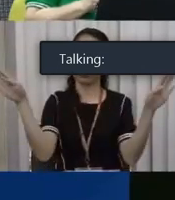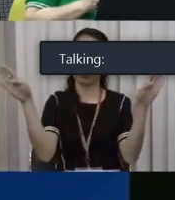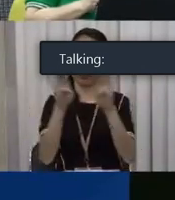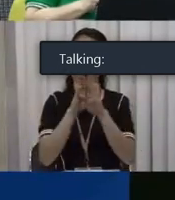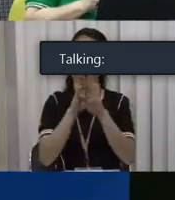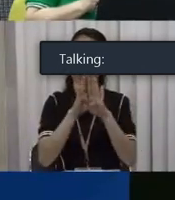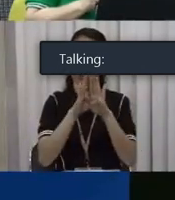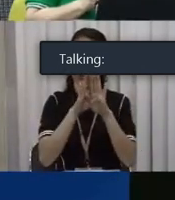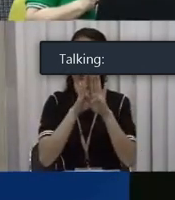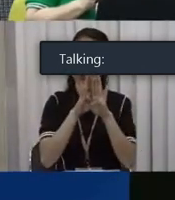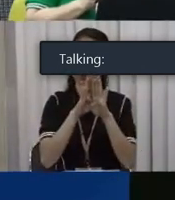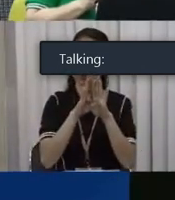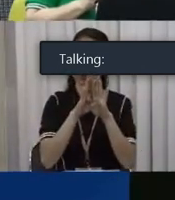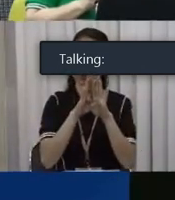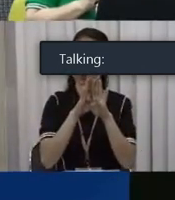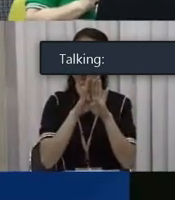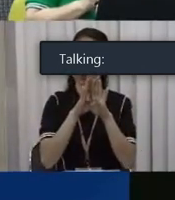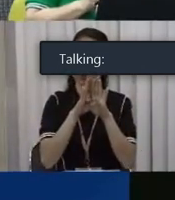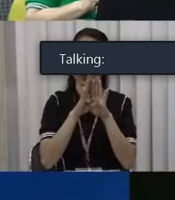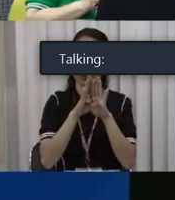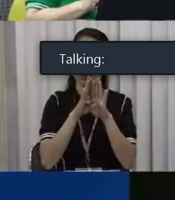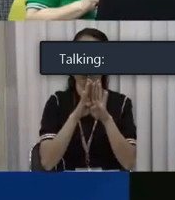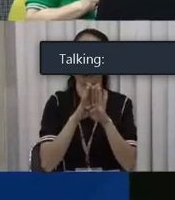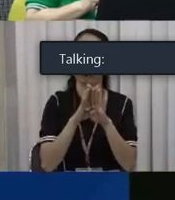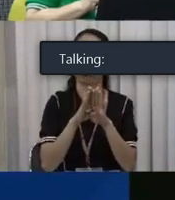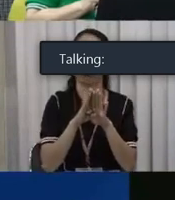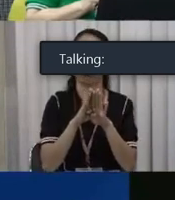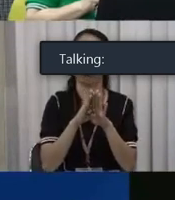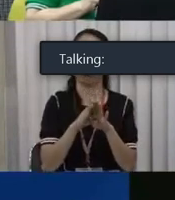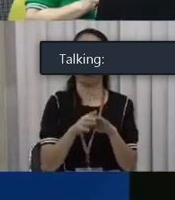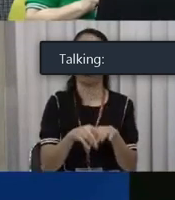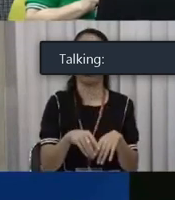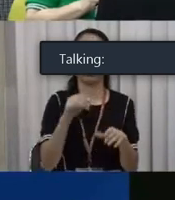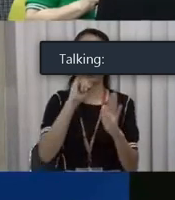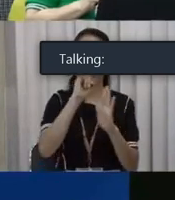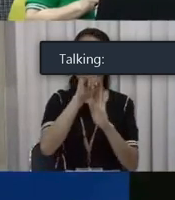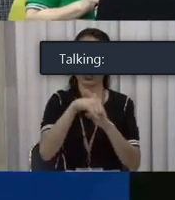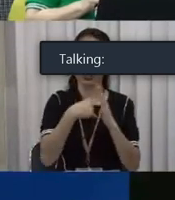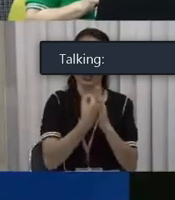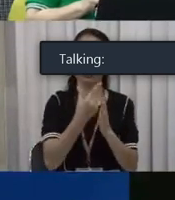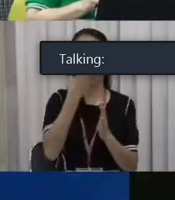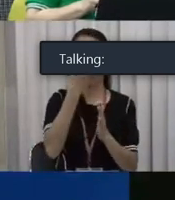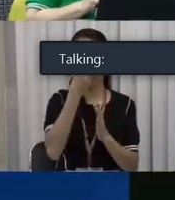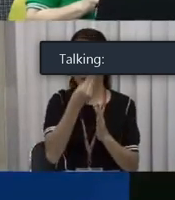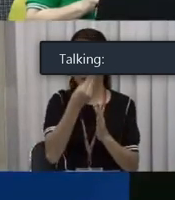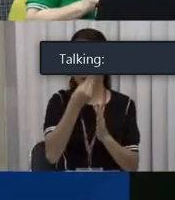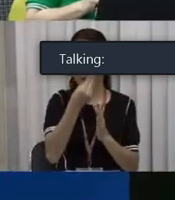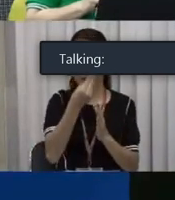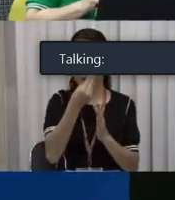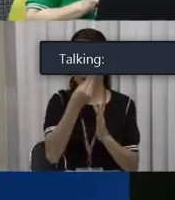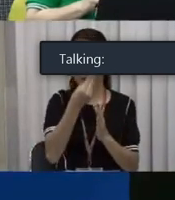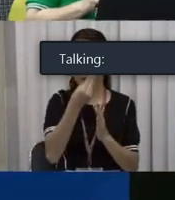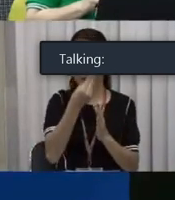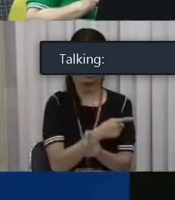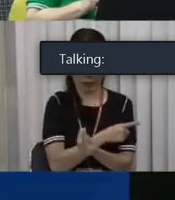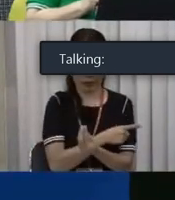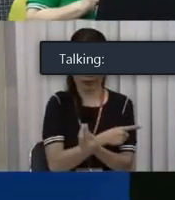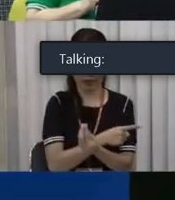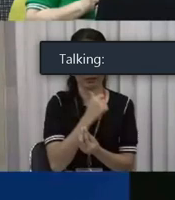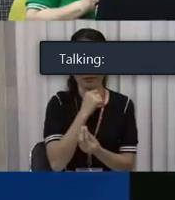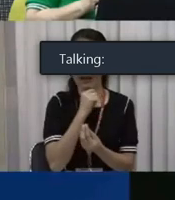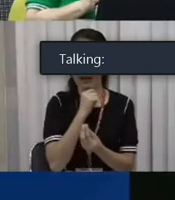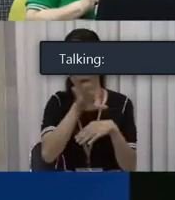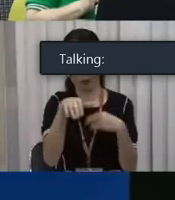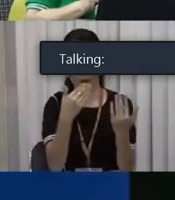workers, mang-retrench lang ta kay wala na'y order sa uban, sa laing nasod, like sa nang hitabo karon. So mang-retrench